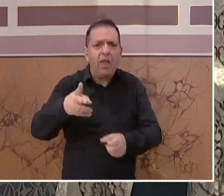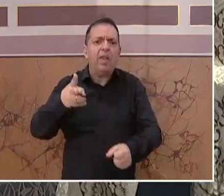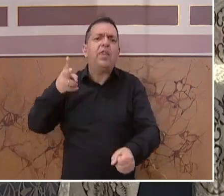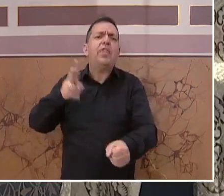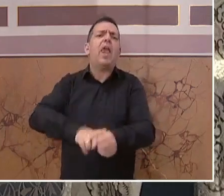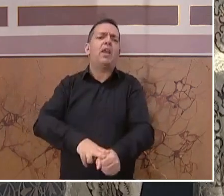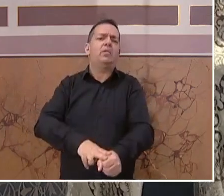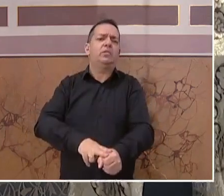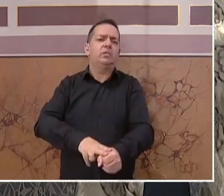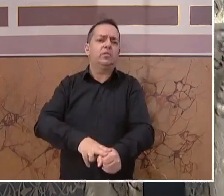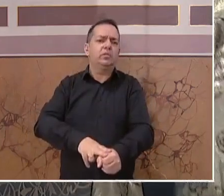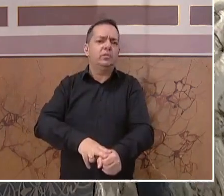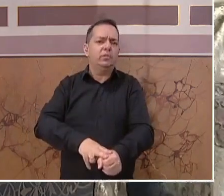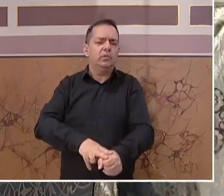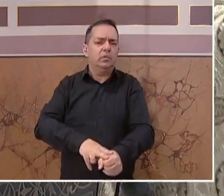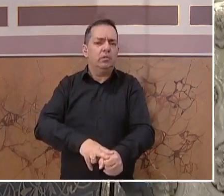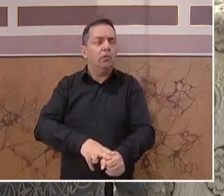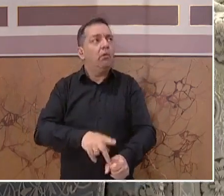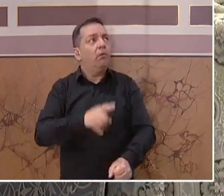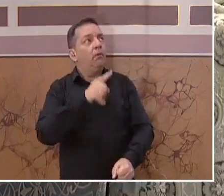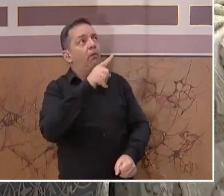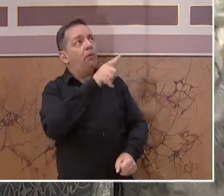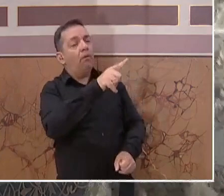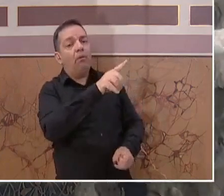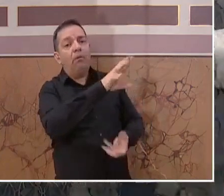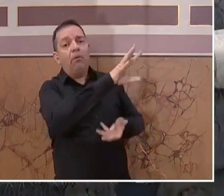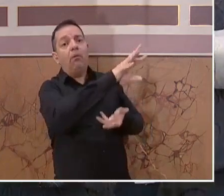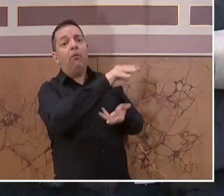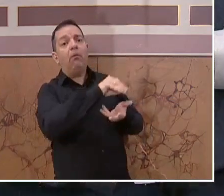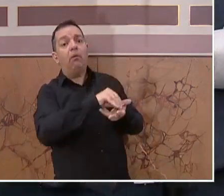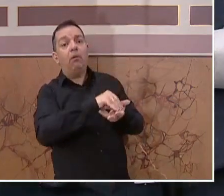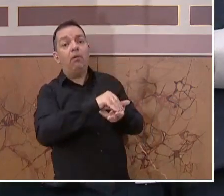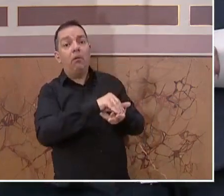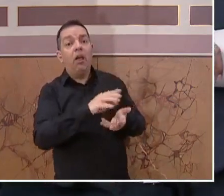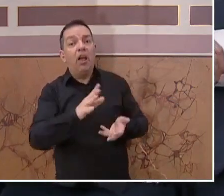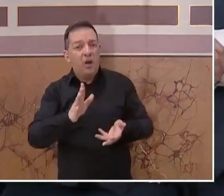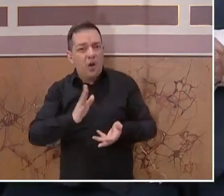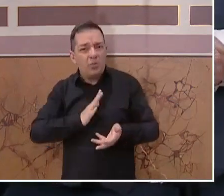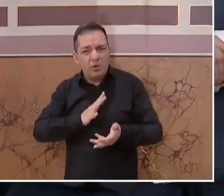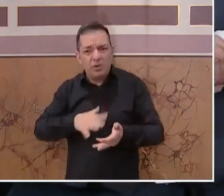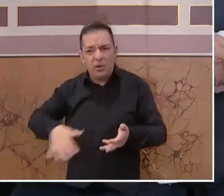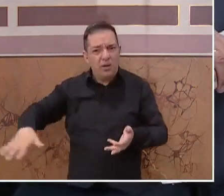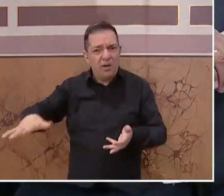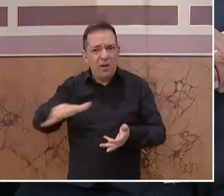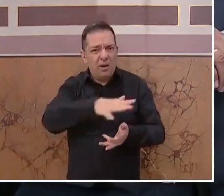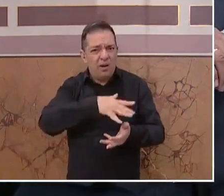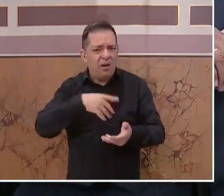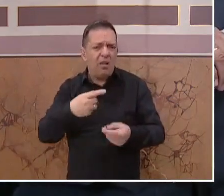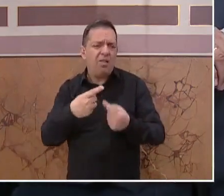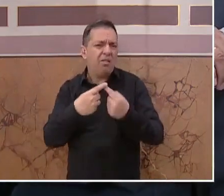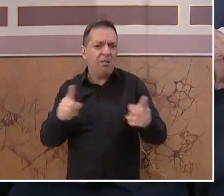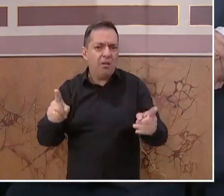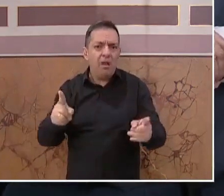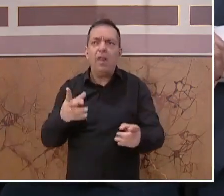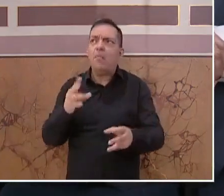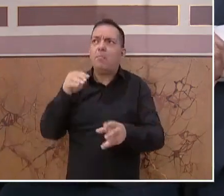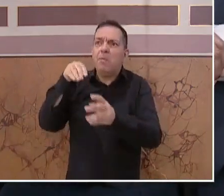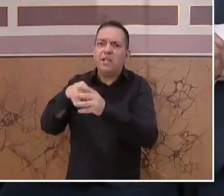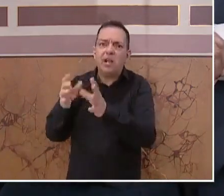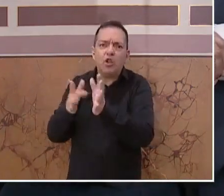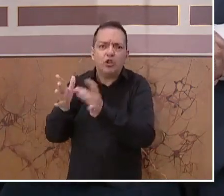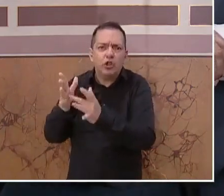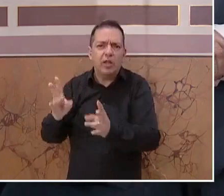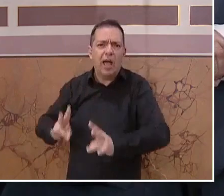θανάτου γιατί δεν ζεις μέσα στο φως του Αναστάντος Χριστού και δεν